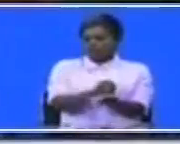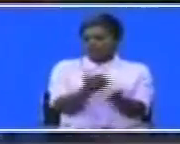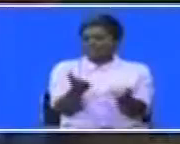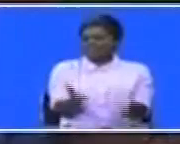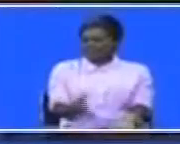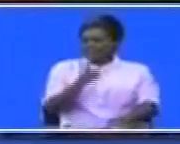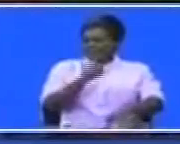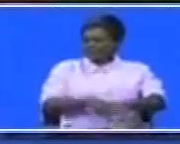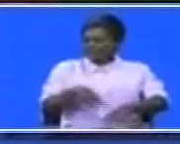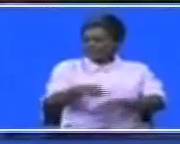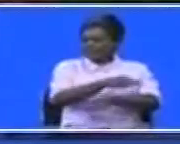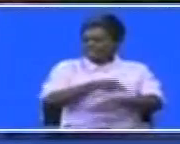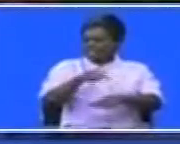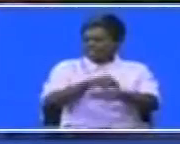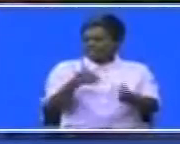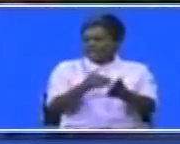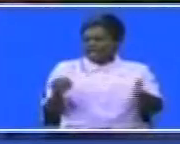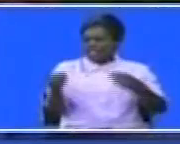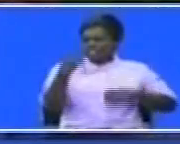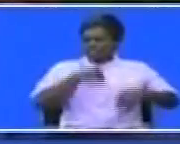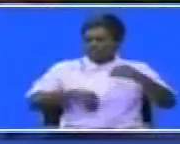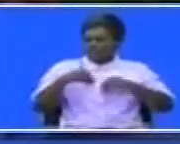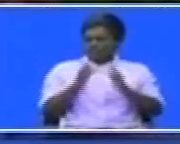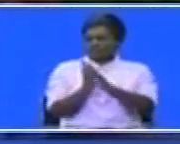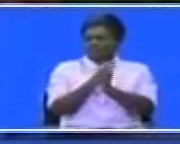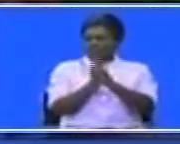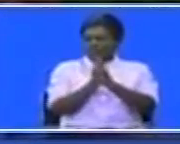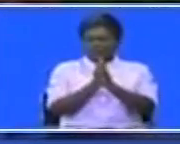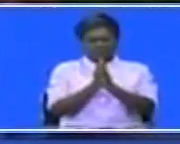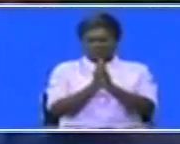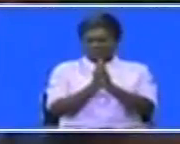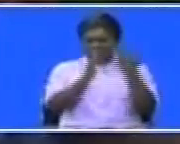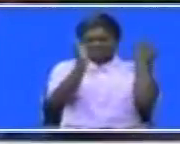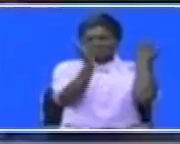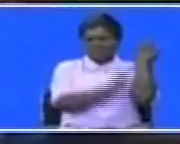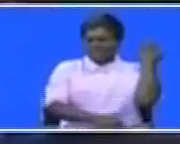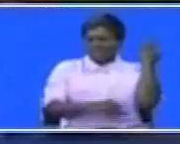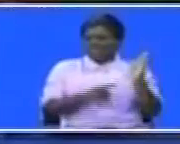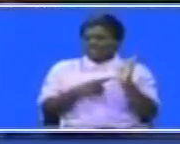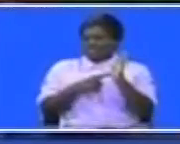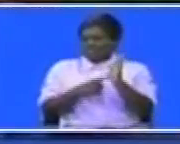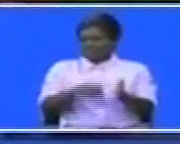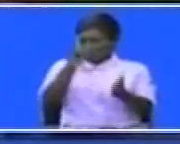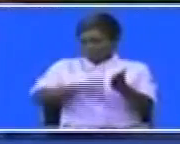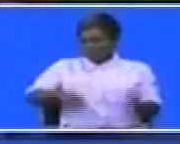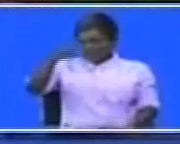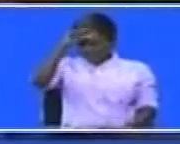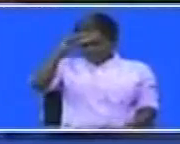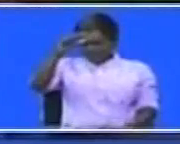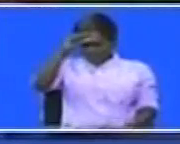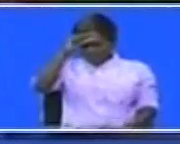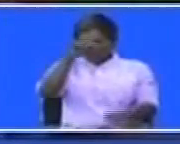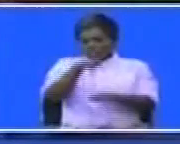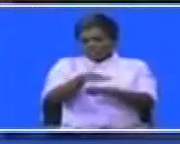time when the nation's anti-corruption narrative is binary, one that shows that the government is pulling